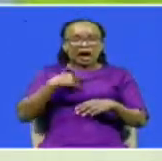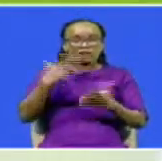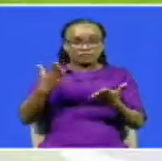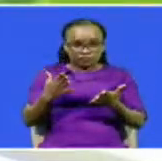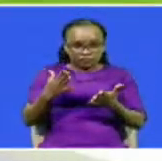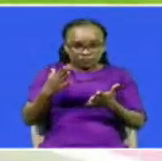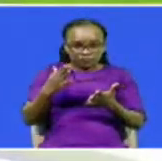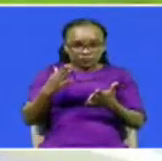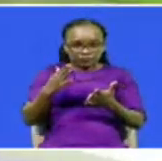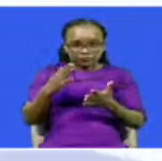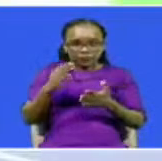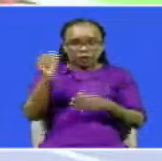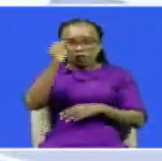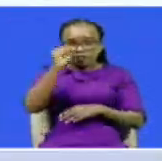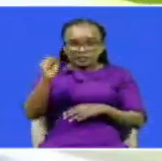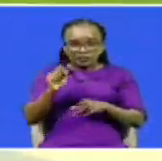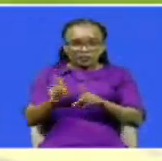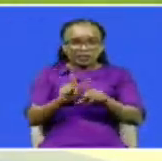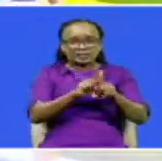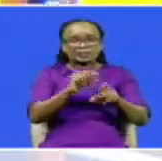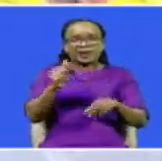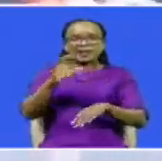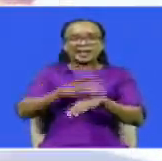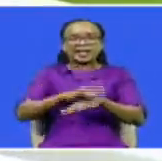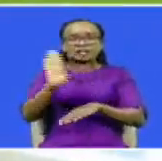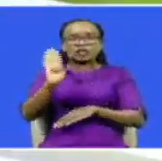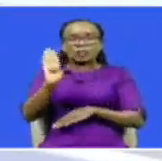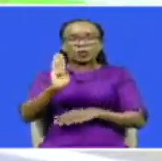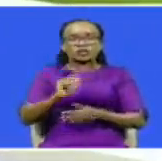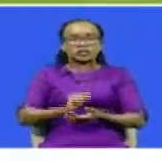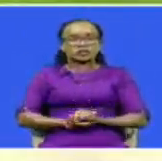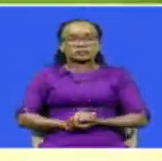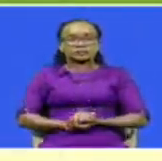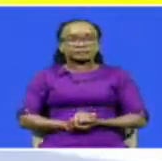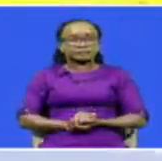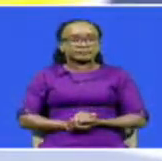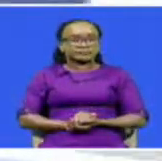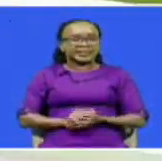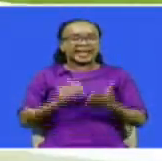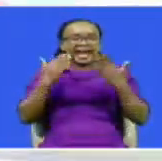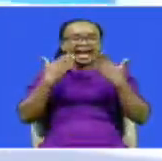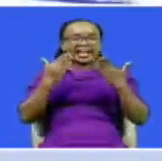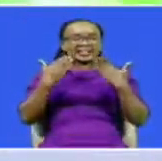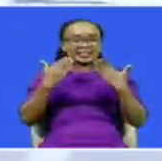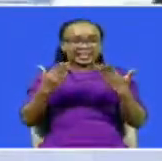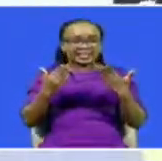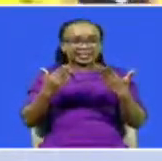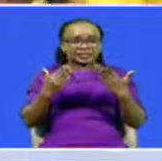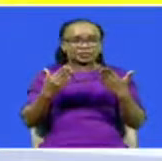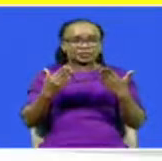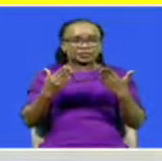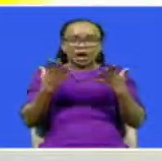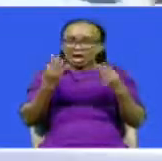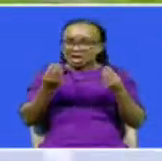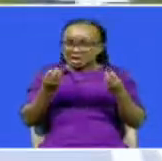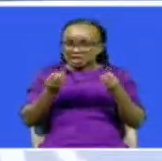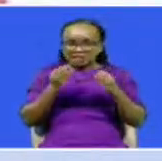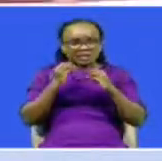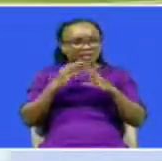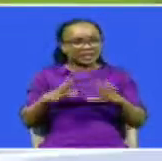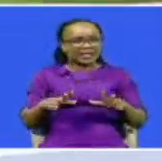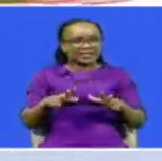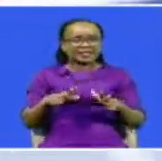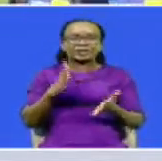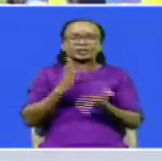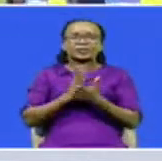huku mwenzake Chepkirui akishinda medali ya shaba. Nashukuru sana. Mbio haikuwa rahisi vile, ilikuwa